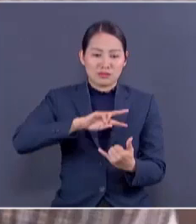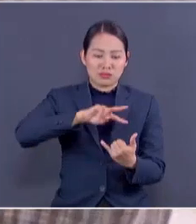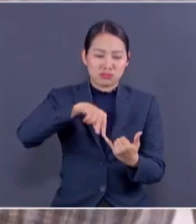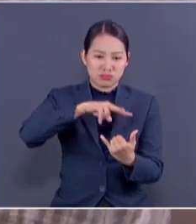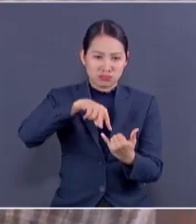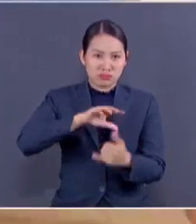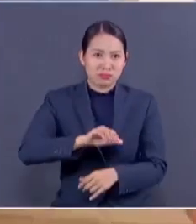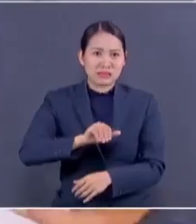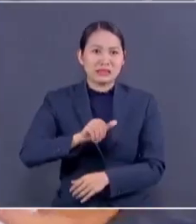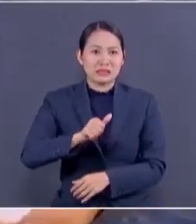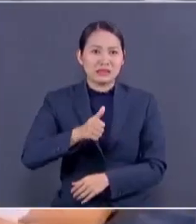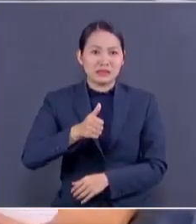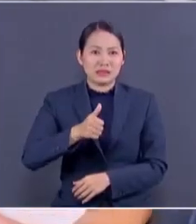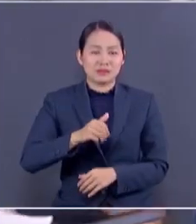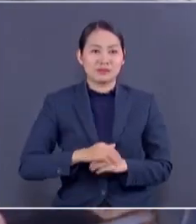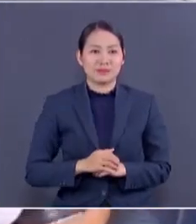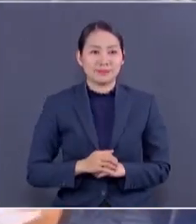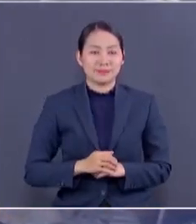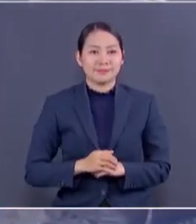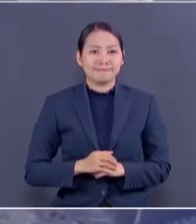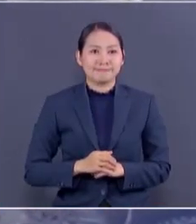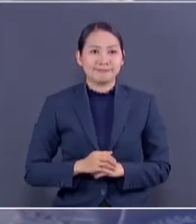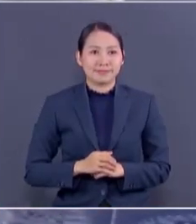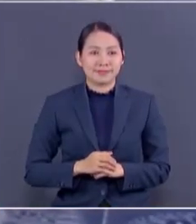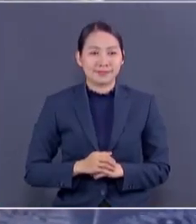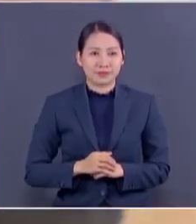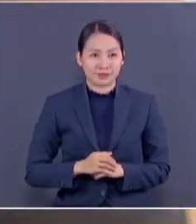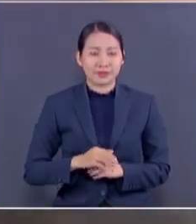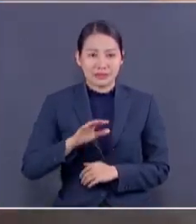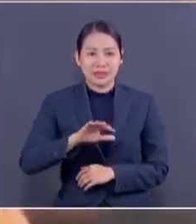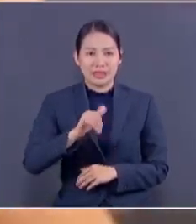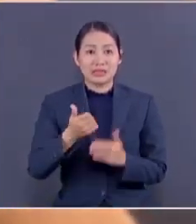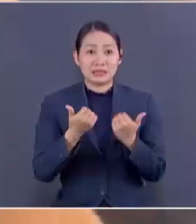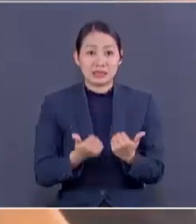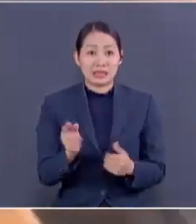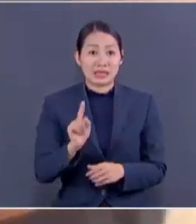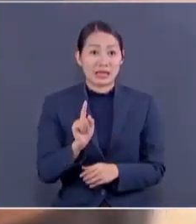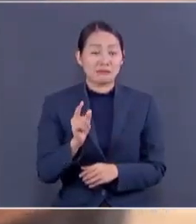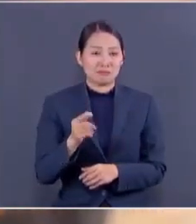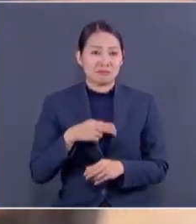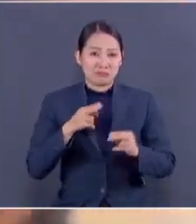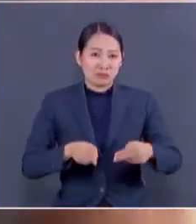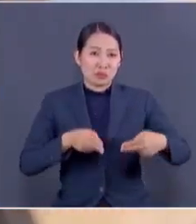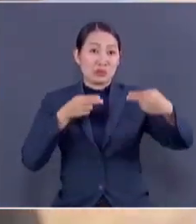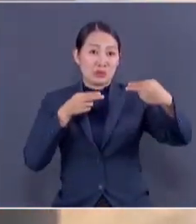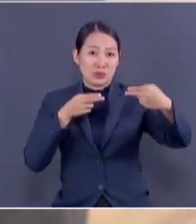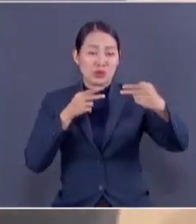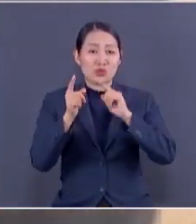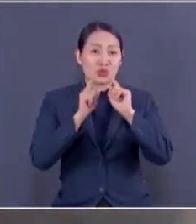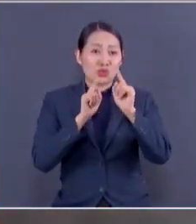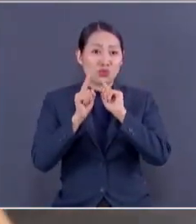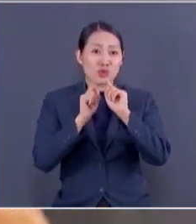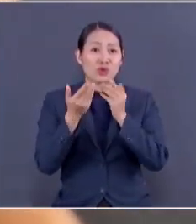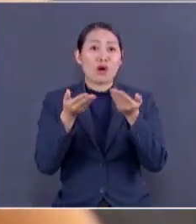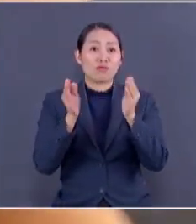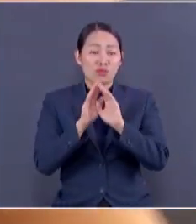ตุเนี่ยไอ้ก่อเหตุได้วิดีโอคอลเข้ามาครับผู้สื่อข่าวได้วิดีโอคอลเข้ามาหานะครับแล้วก็มาสอบถามอาการบาดเจ็บแต่ว่าผู้ก่อเหตุทำได้เ